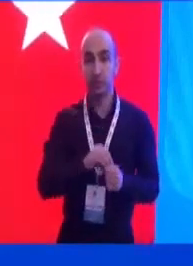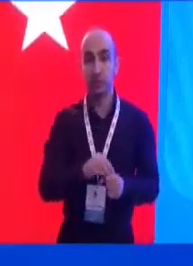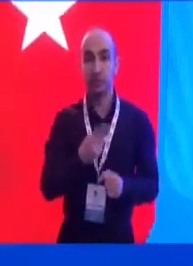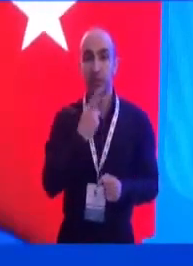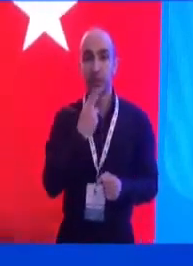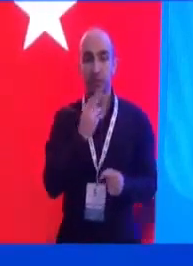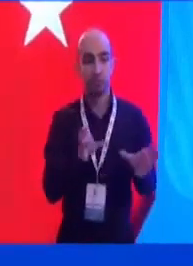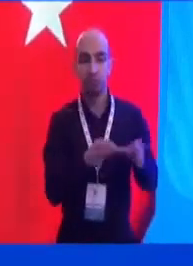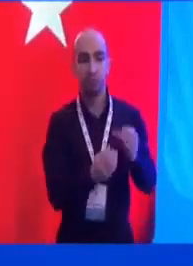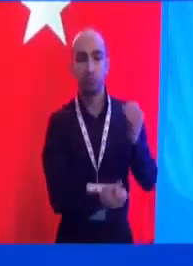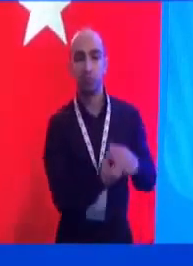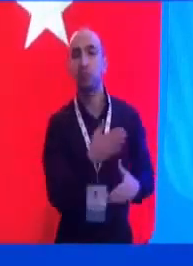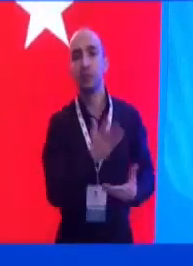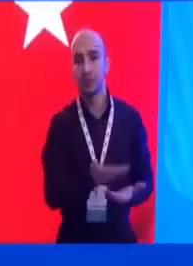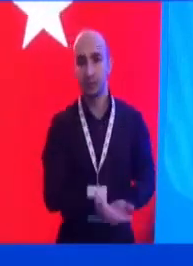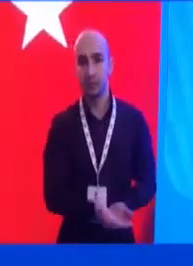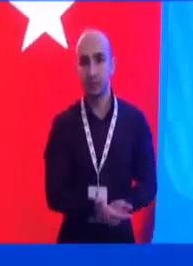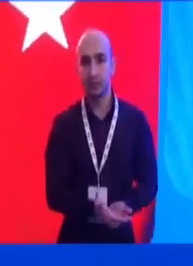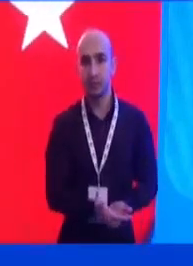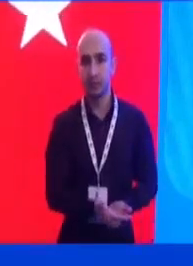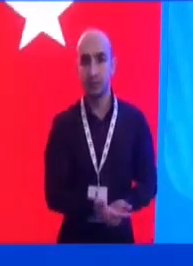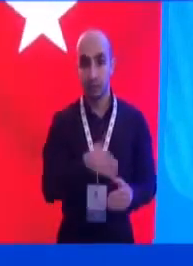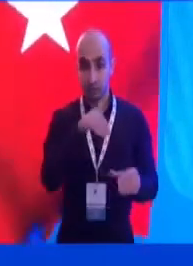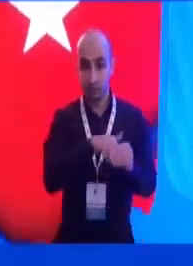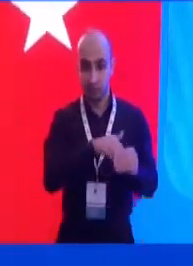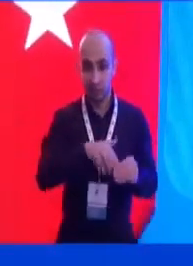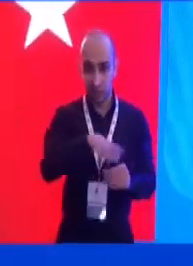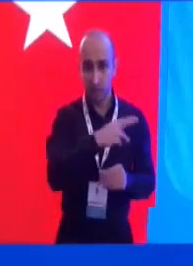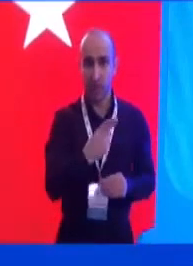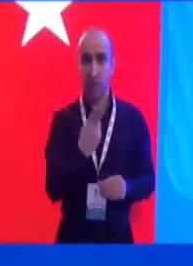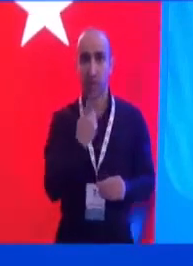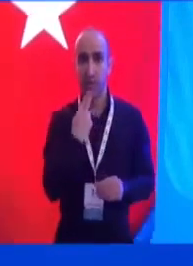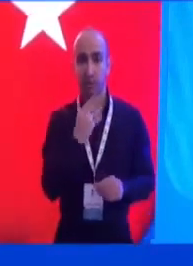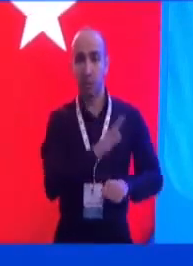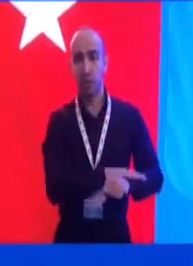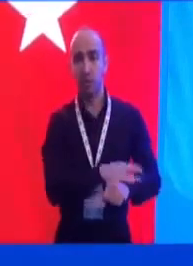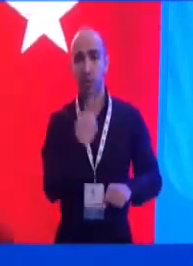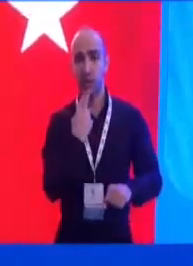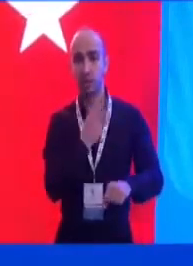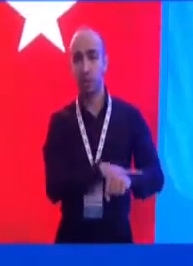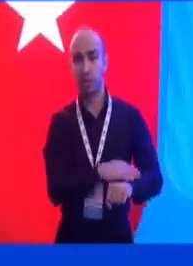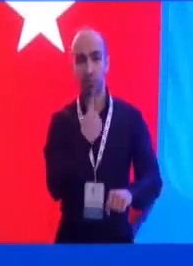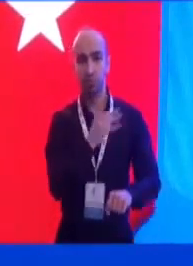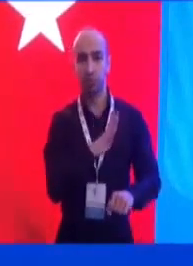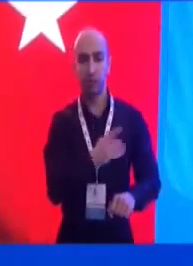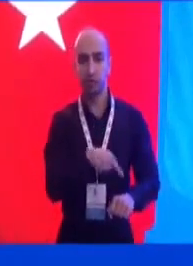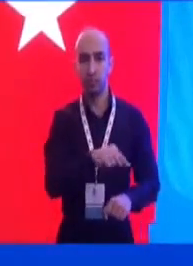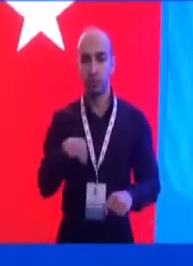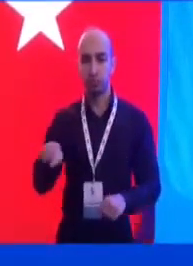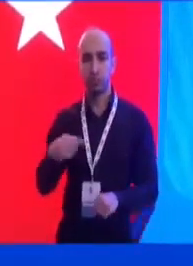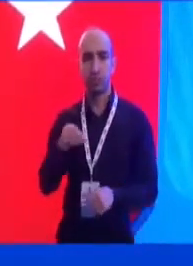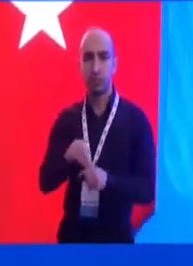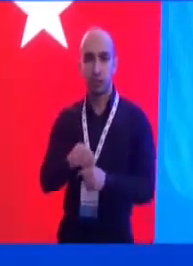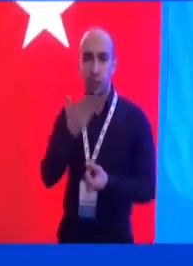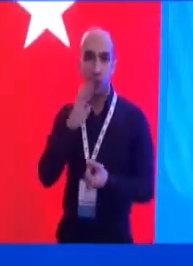da kurmadık. Siyasi partilerin çoğunda var biliyorsunuz. Kadın kolları var. Biz kurmadık. Eğer